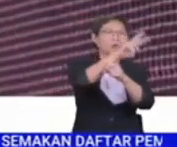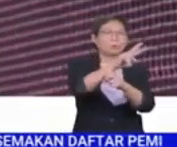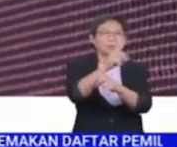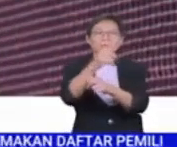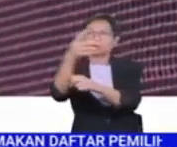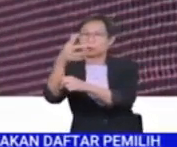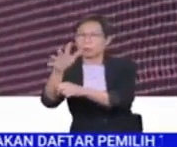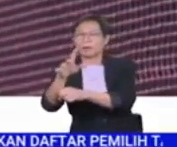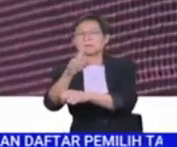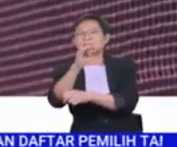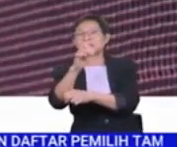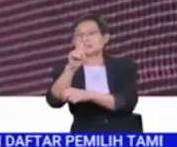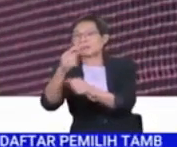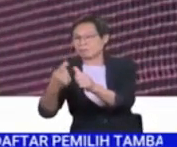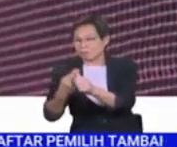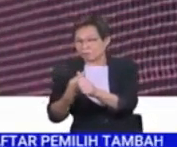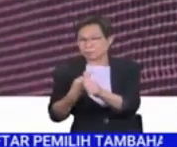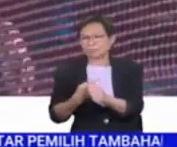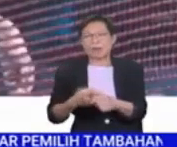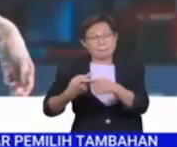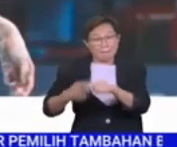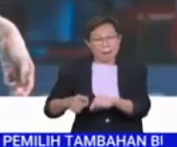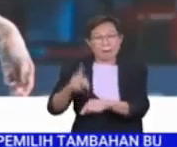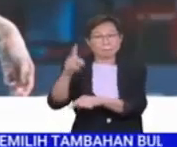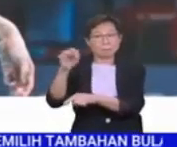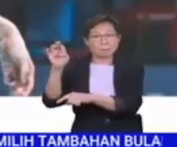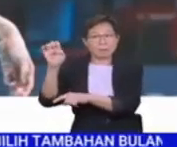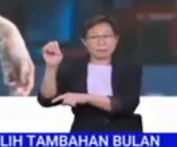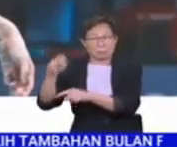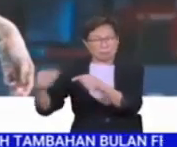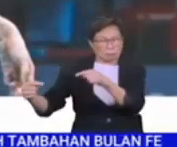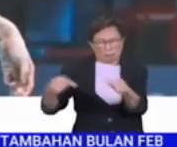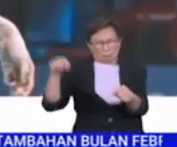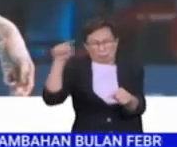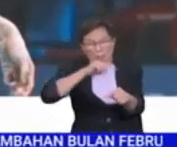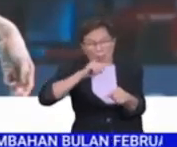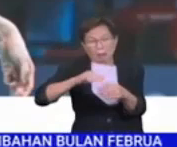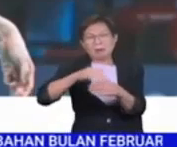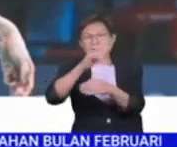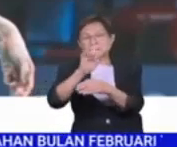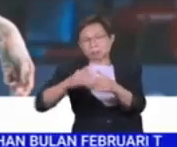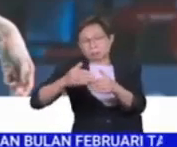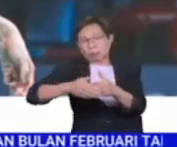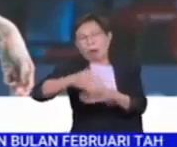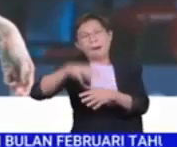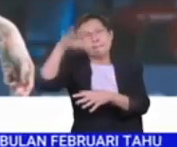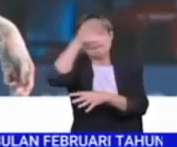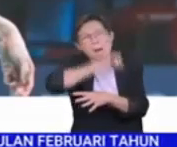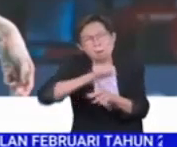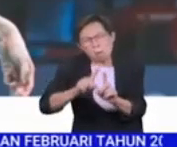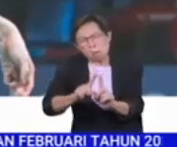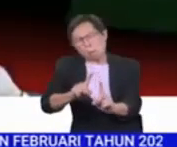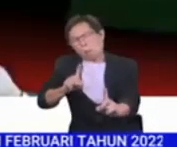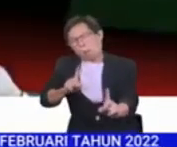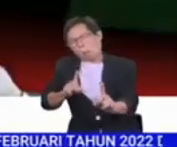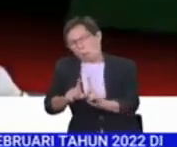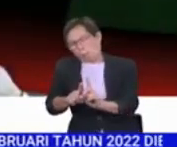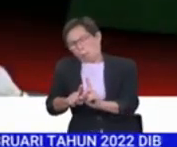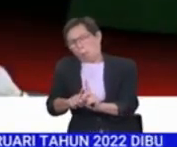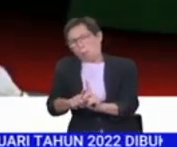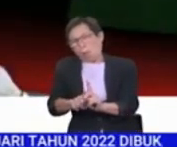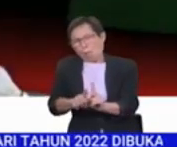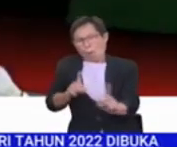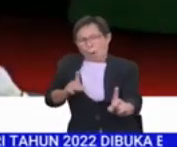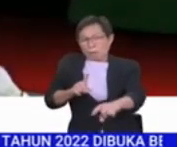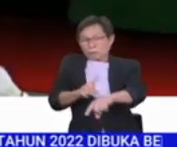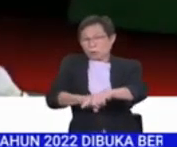21-15 di set pertama. Bagaimanapun, Darren diberi tentangan sengit pada set berikutnya sehingga ketinggalan agak jauh pada satu